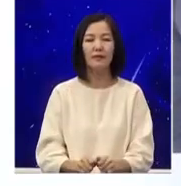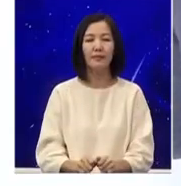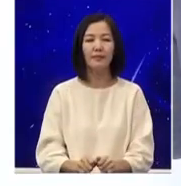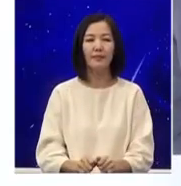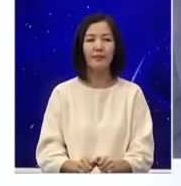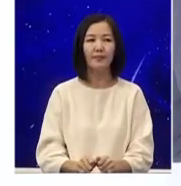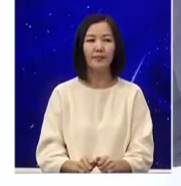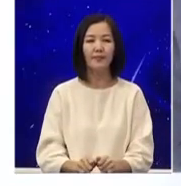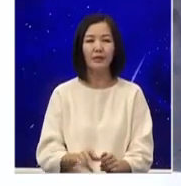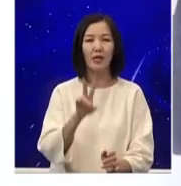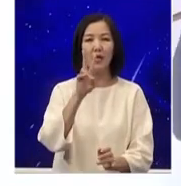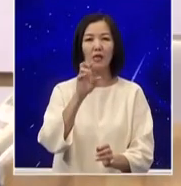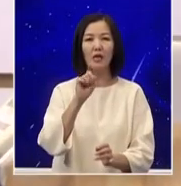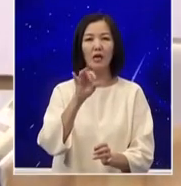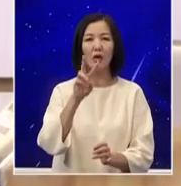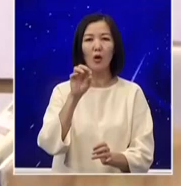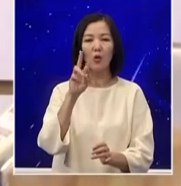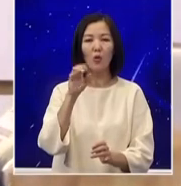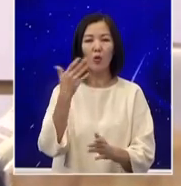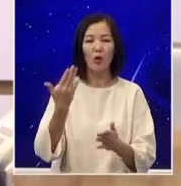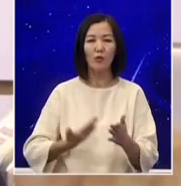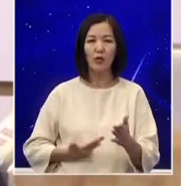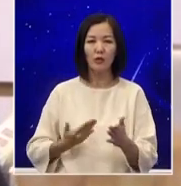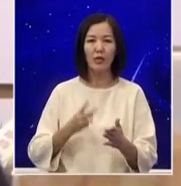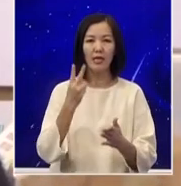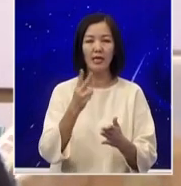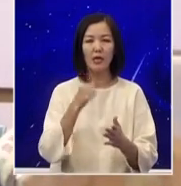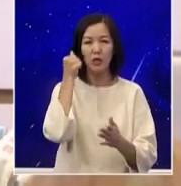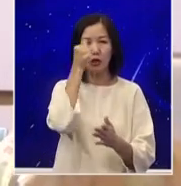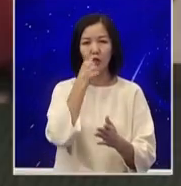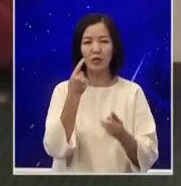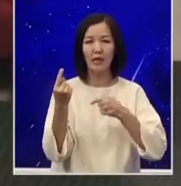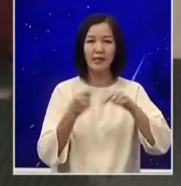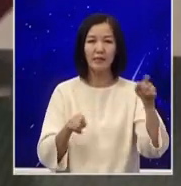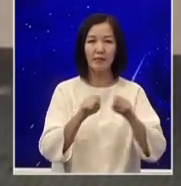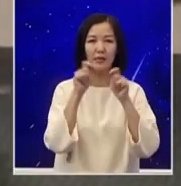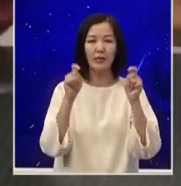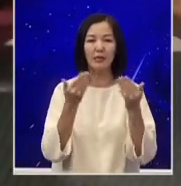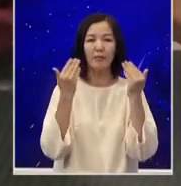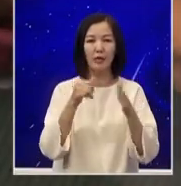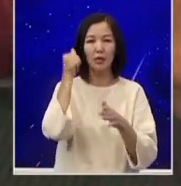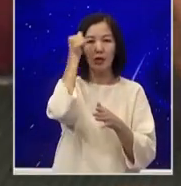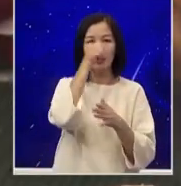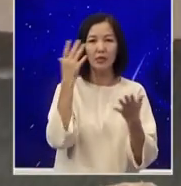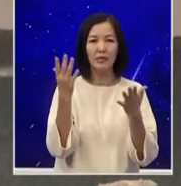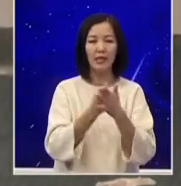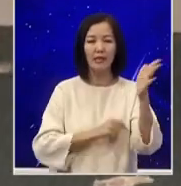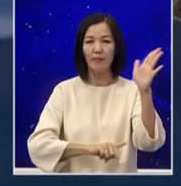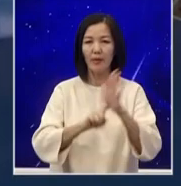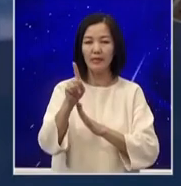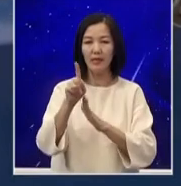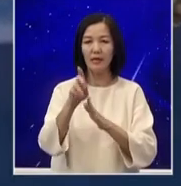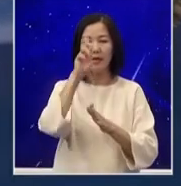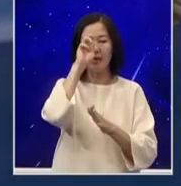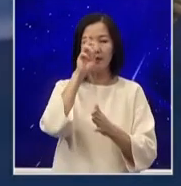Бағашар Лескенұлы Нарынқол ауылының тұрғыны сүйікті кәсібімен 2 жылдан бері айналысып келеді. Биылғы жыл ол үшін аса сәтімен басталды.